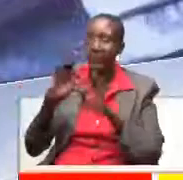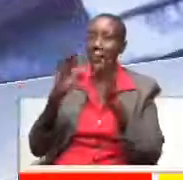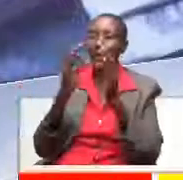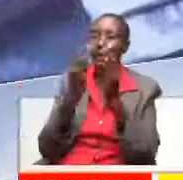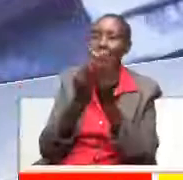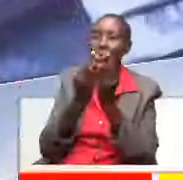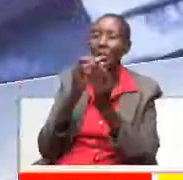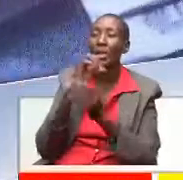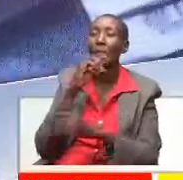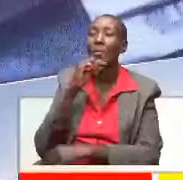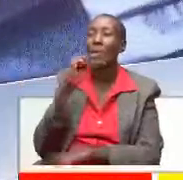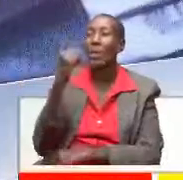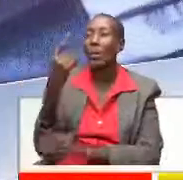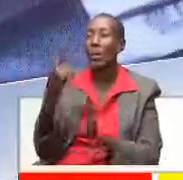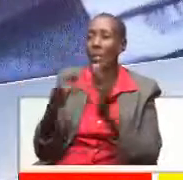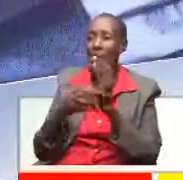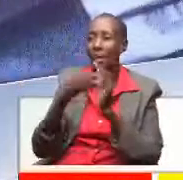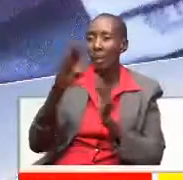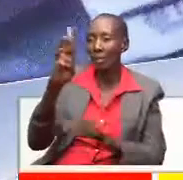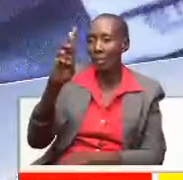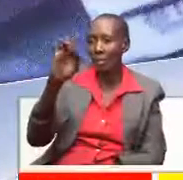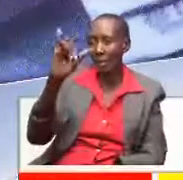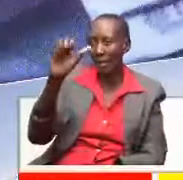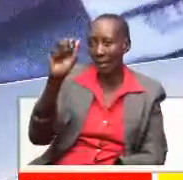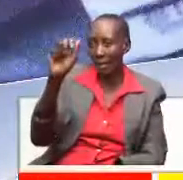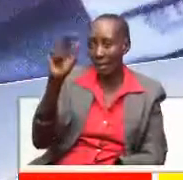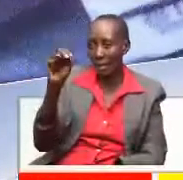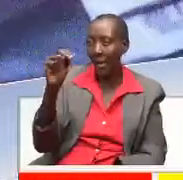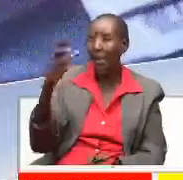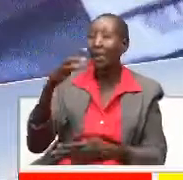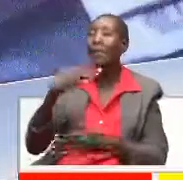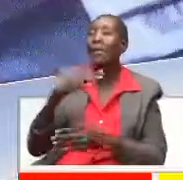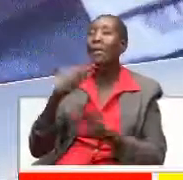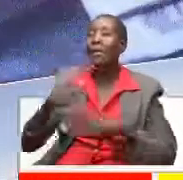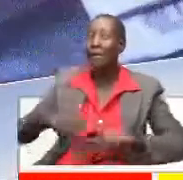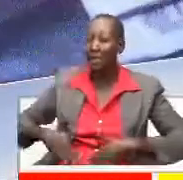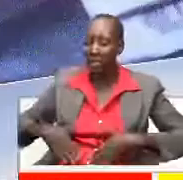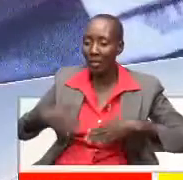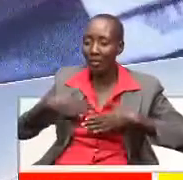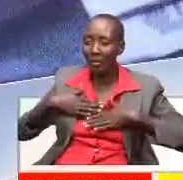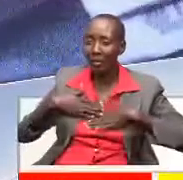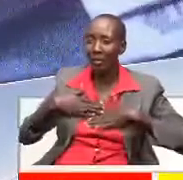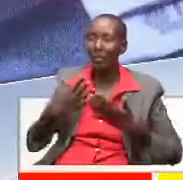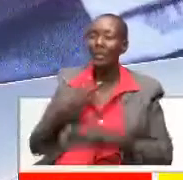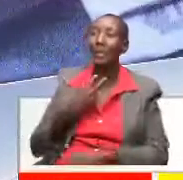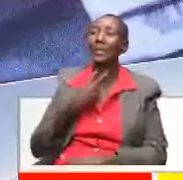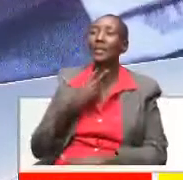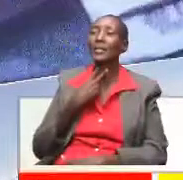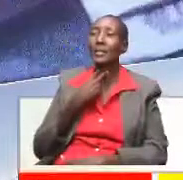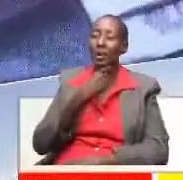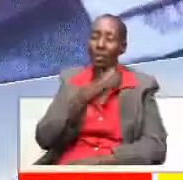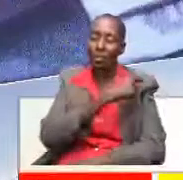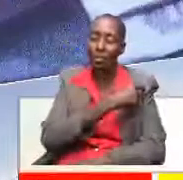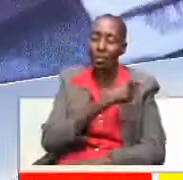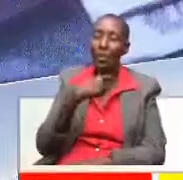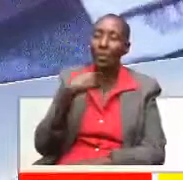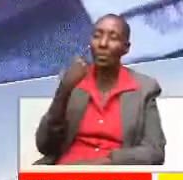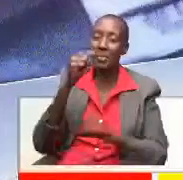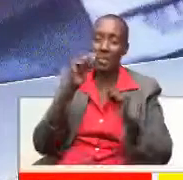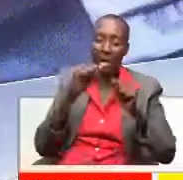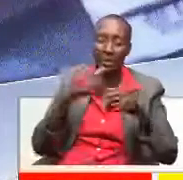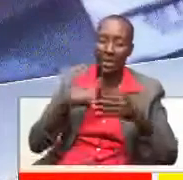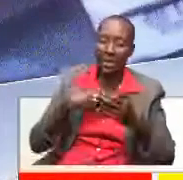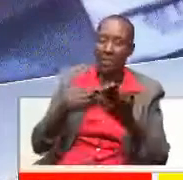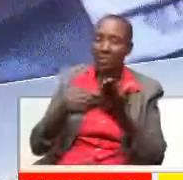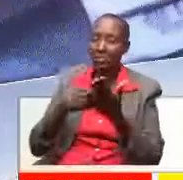Brian Kimani, kijana ambaye mwili wake ulikuwa umezuiliwa katika hospitali ya Gertrude's, wamesema kuwa hawana uwezo wa kulipia